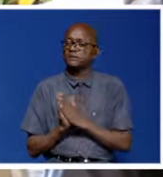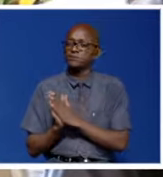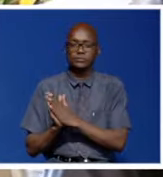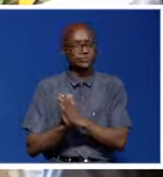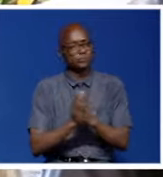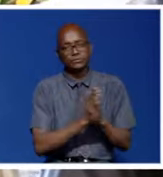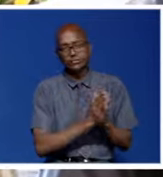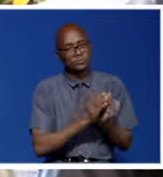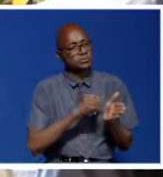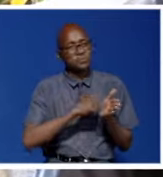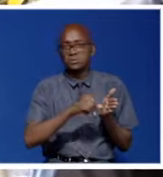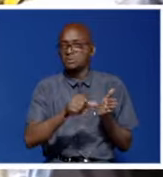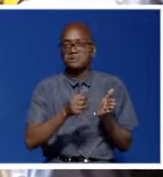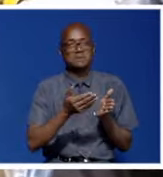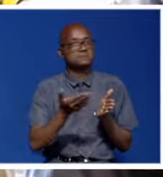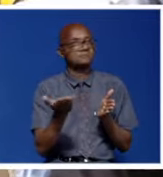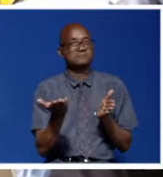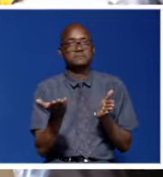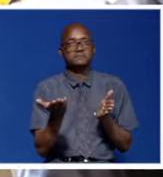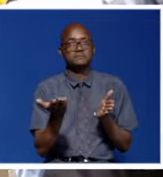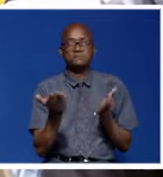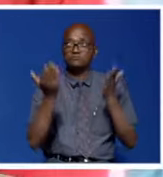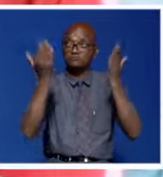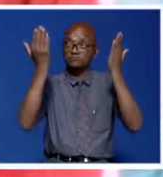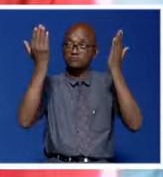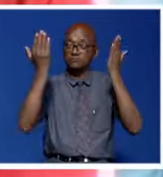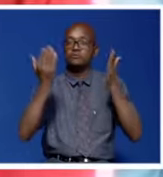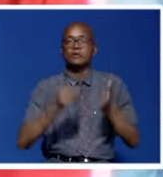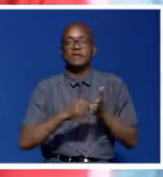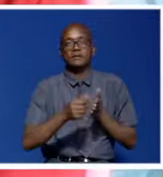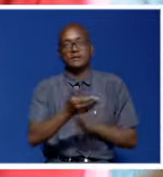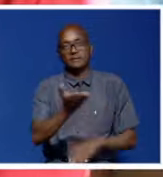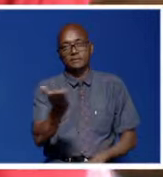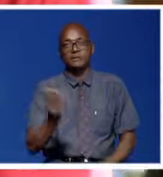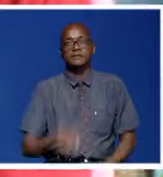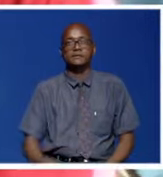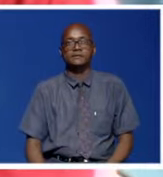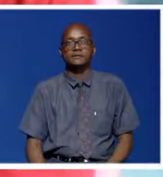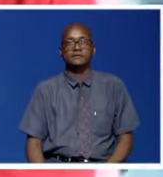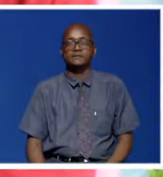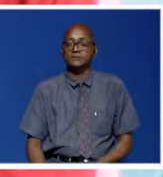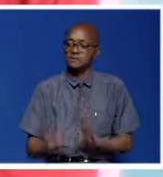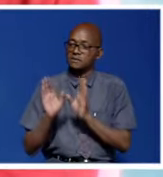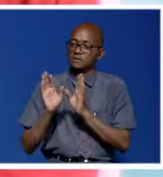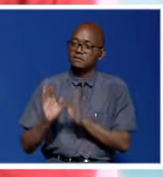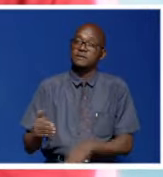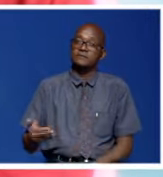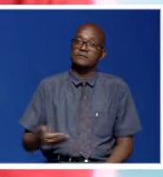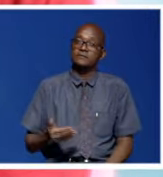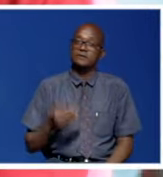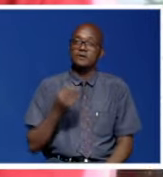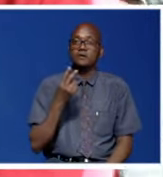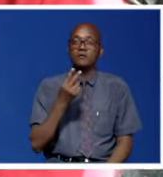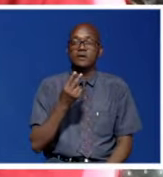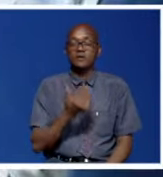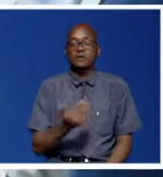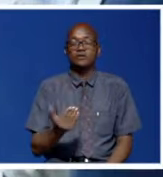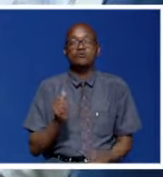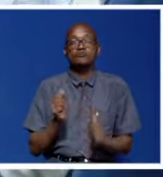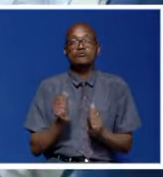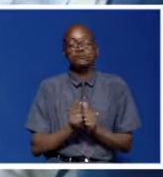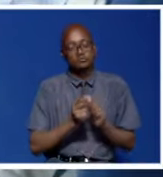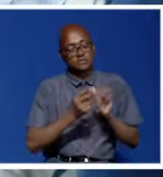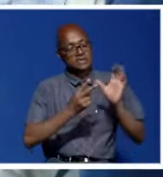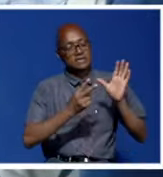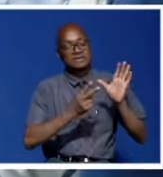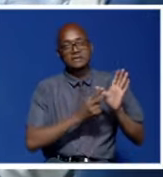kukulipeni isipokuwa Mwenyezi Mungu ndiye atakayelipa. Marehemu ameacha vizuka wawili na watoto 17. Inna